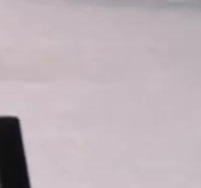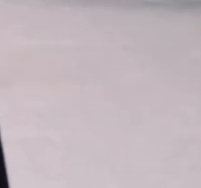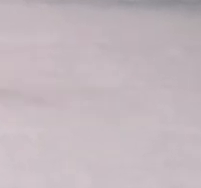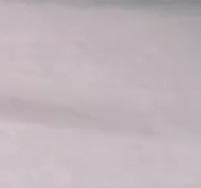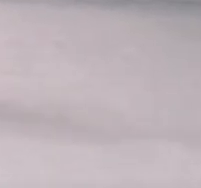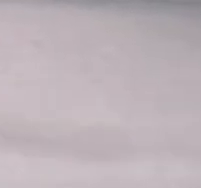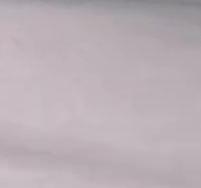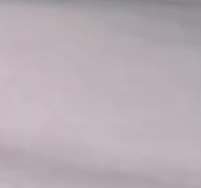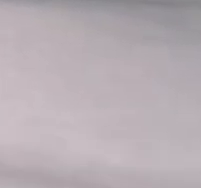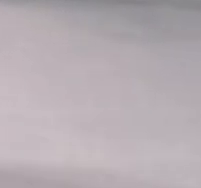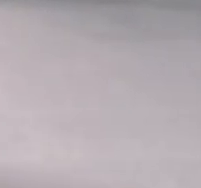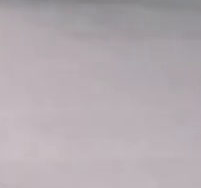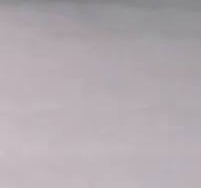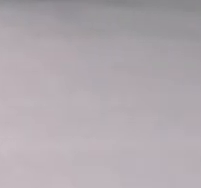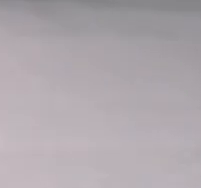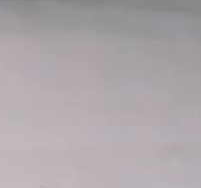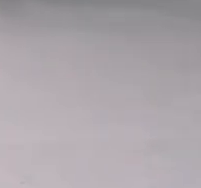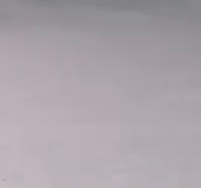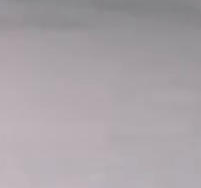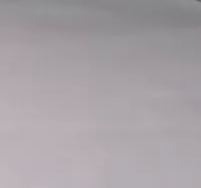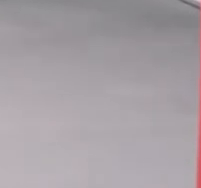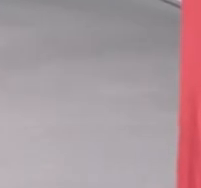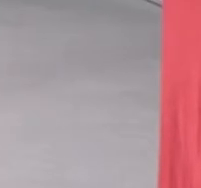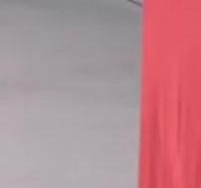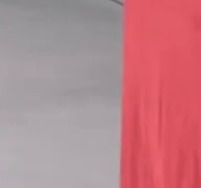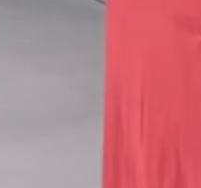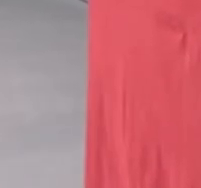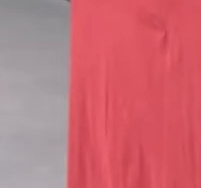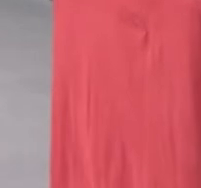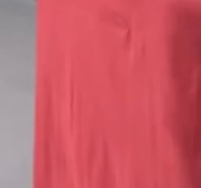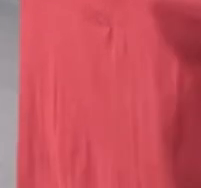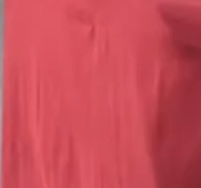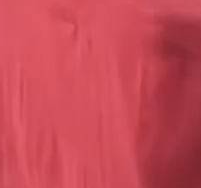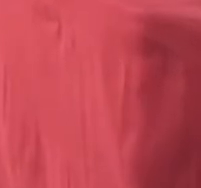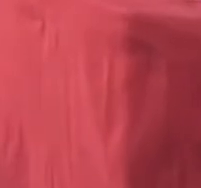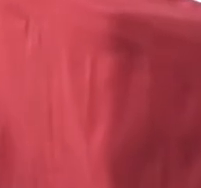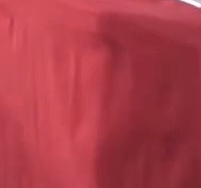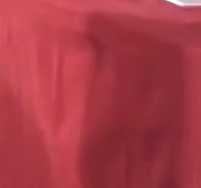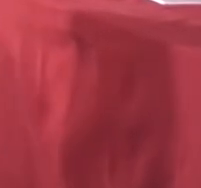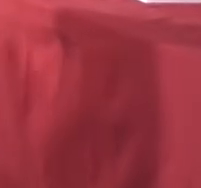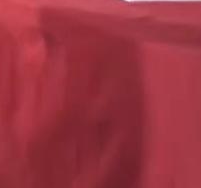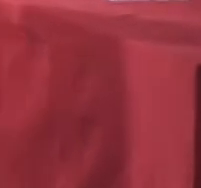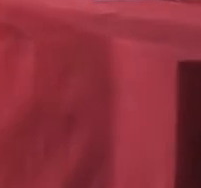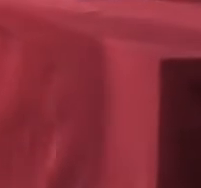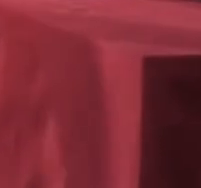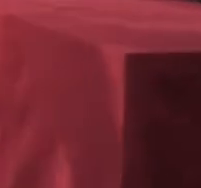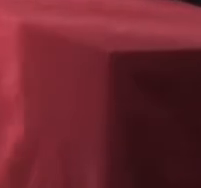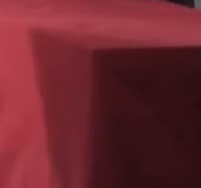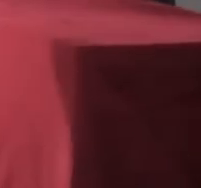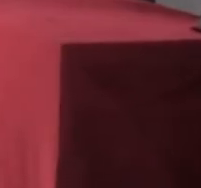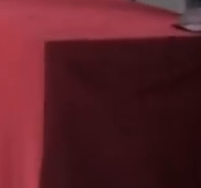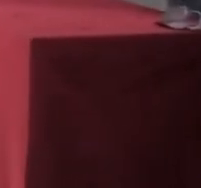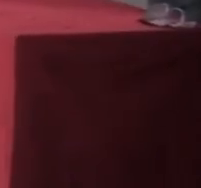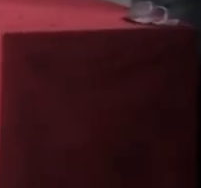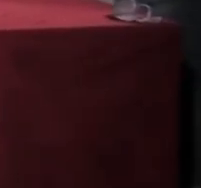Borras, Laia Fernández Villanueva, Arlet Lozano Arenas, Antònia